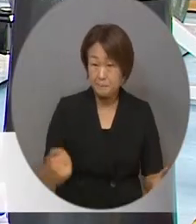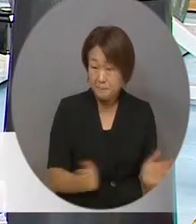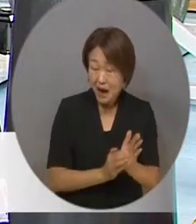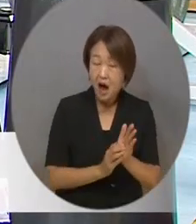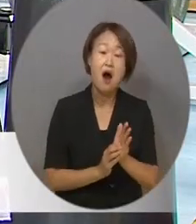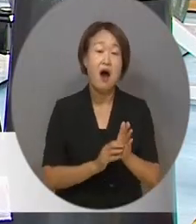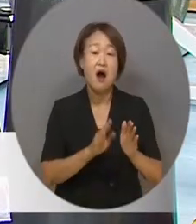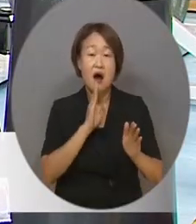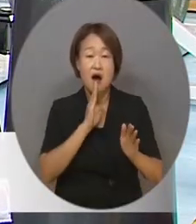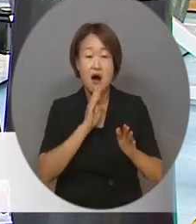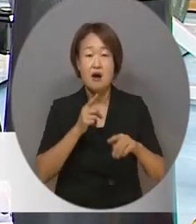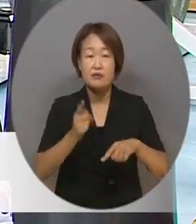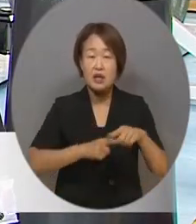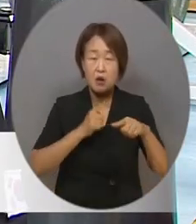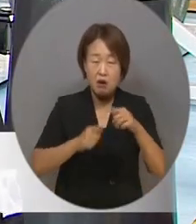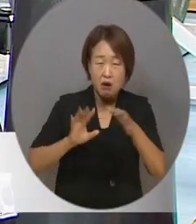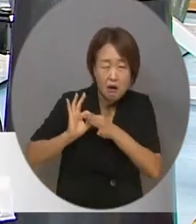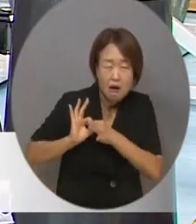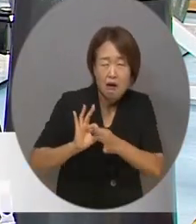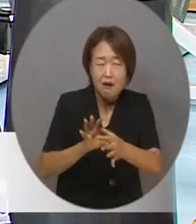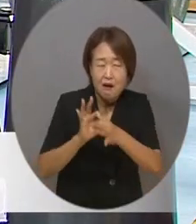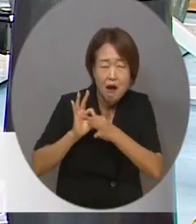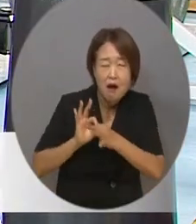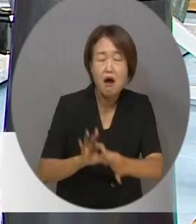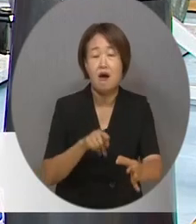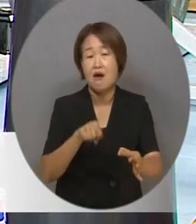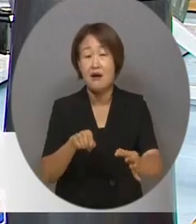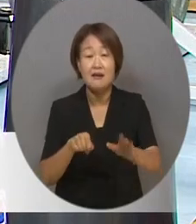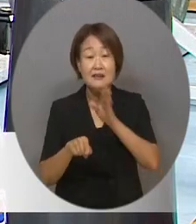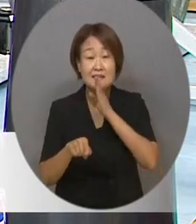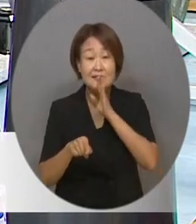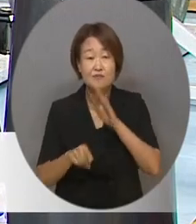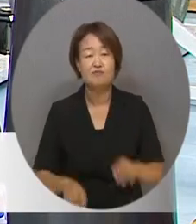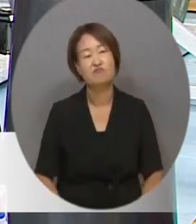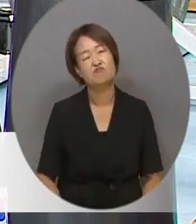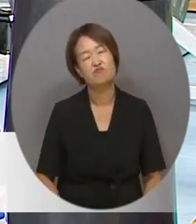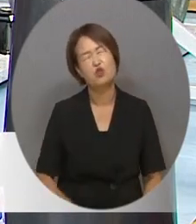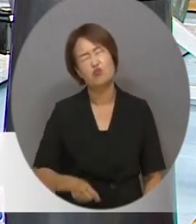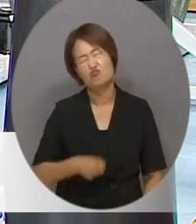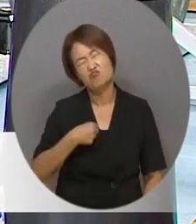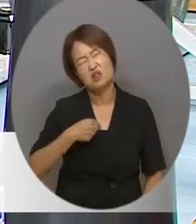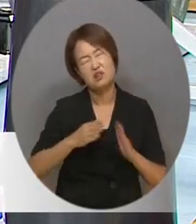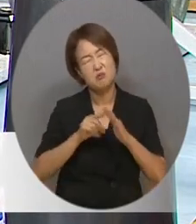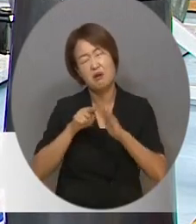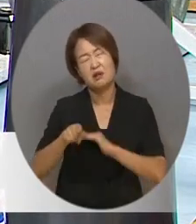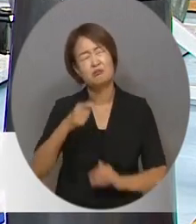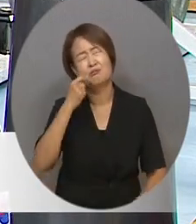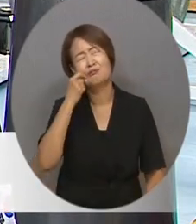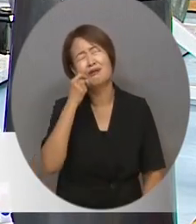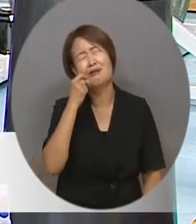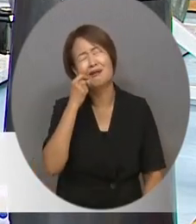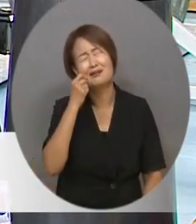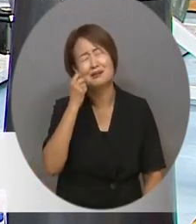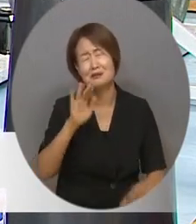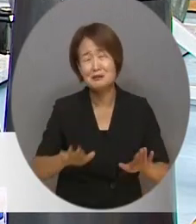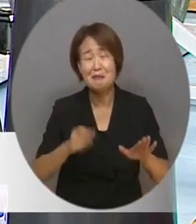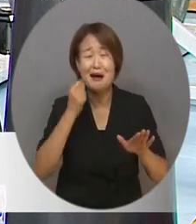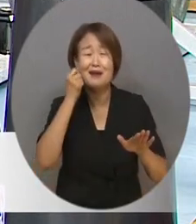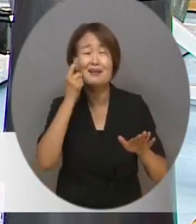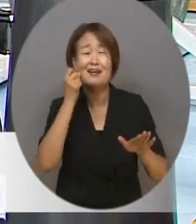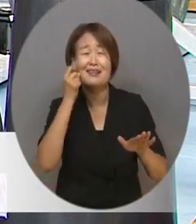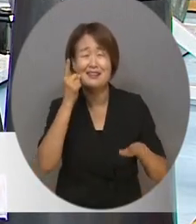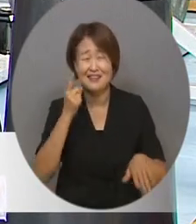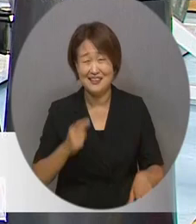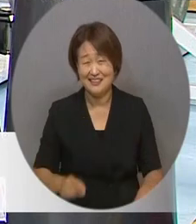끝나고 연장 그 대회가 계속 이어지고 있거든요. 그래서 사실 집에 못 간 지 굉장히 한 지금 한 달째 돼가고